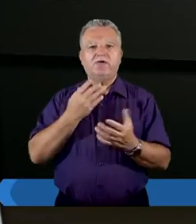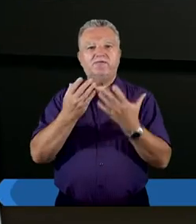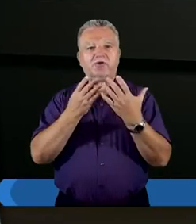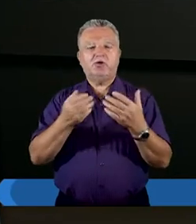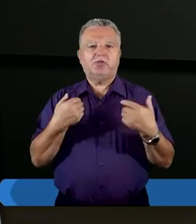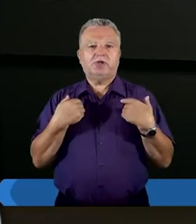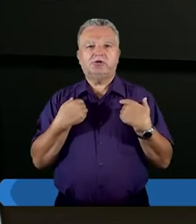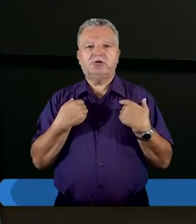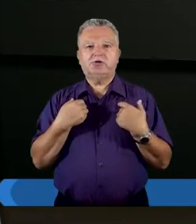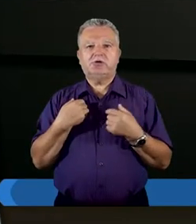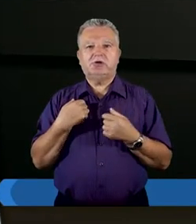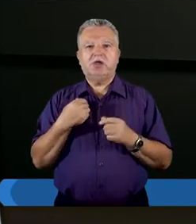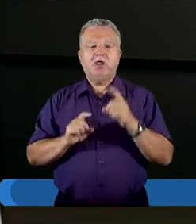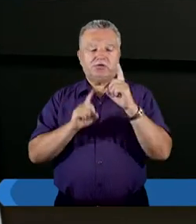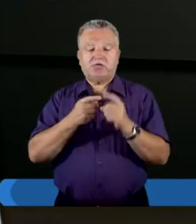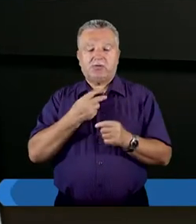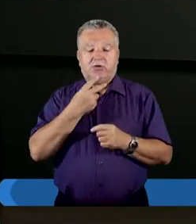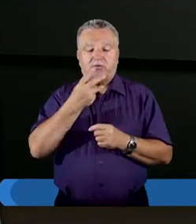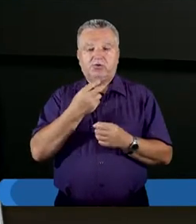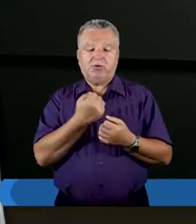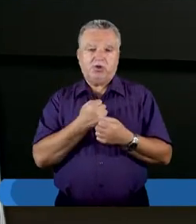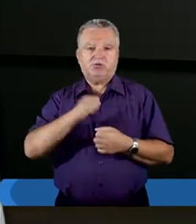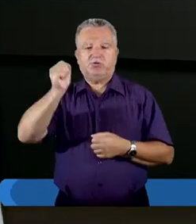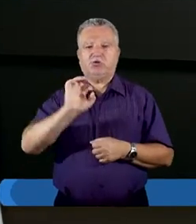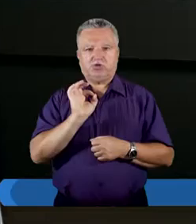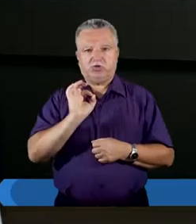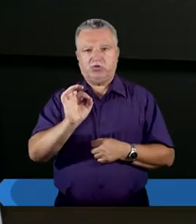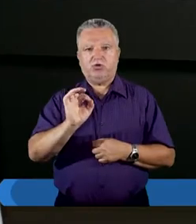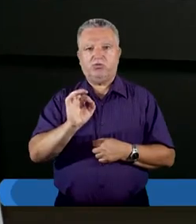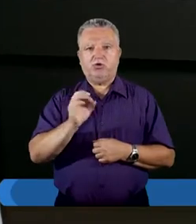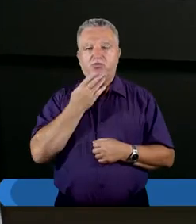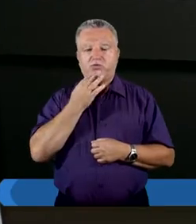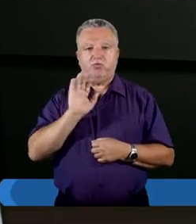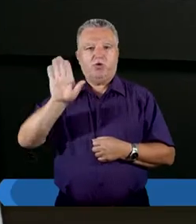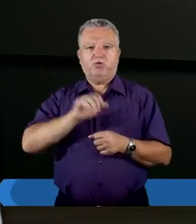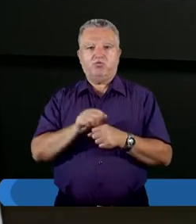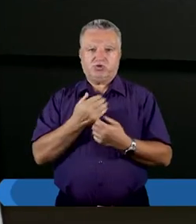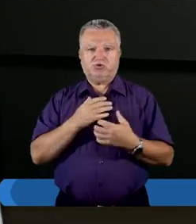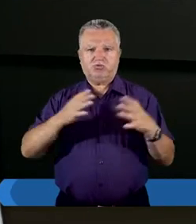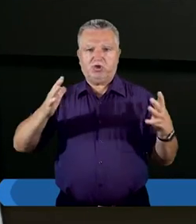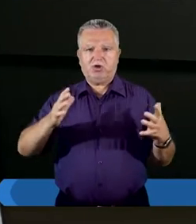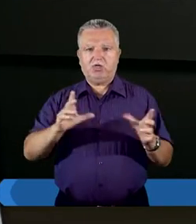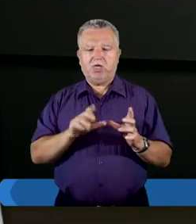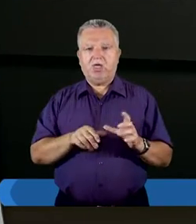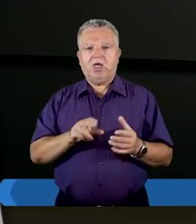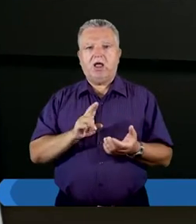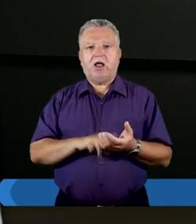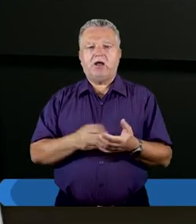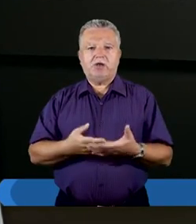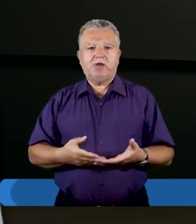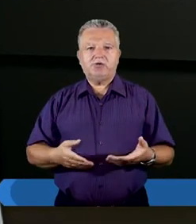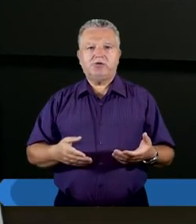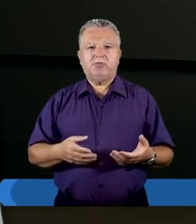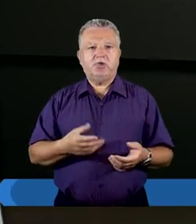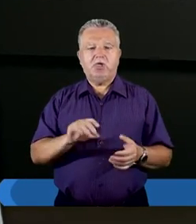strony czasami widzimy, że zwycięża dobro i mówimy wspaniale, Bóg jest wielki. Ale widzimy, że na ziemi nie brakuje bólu,